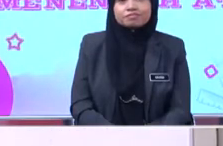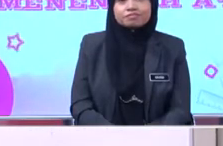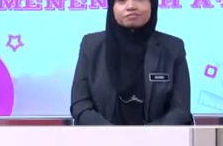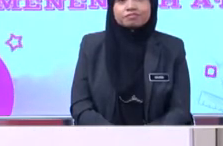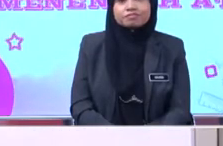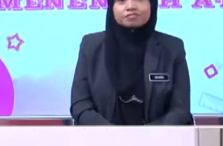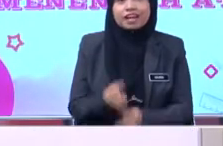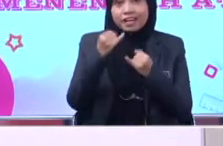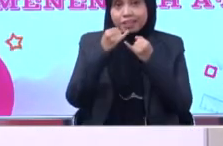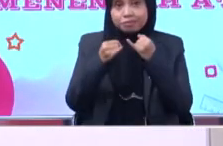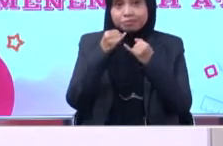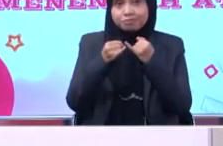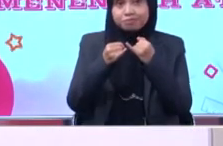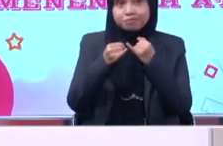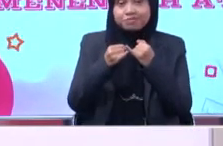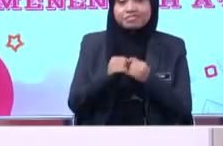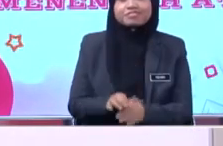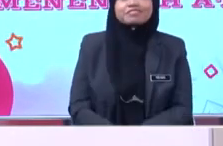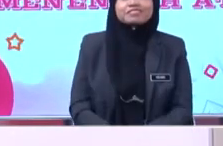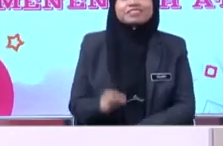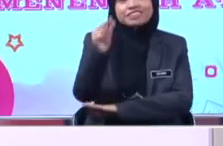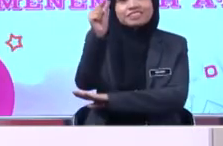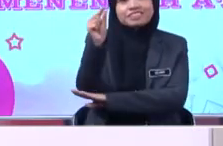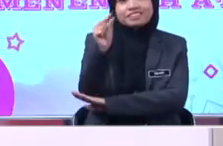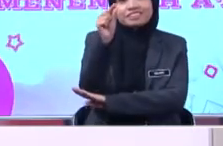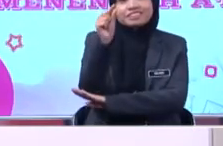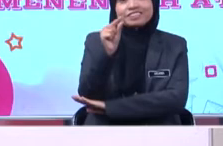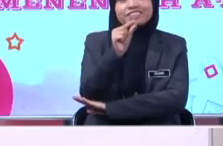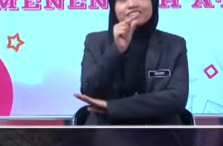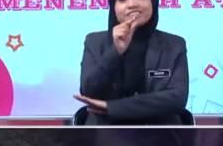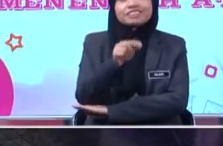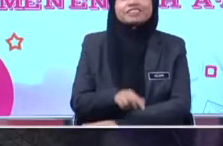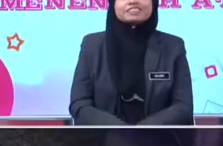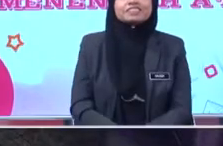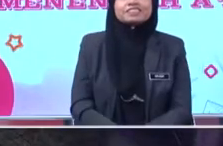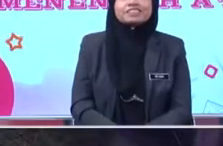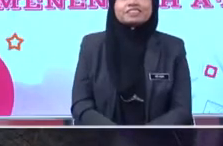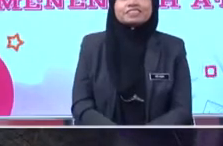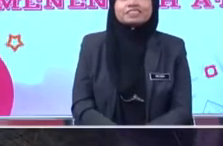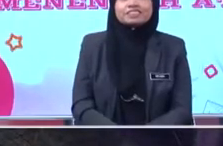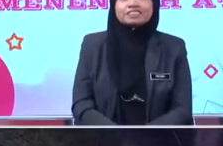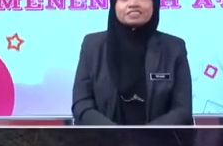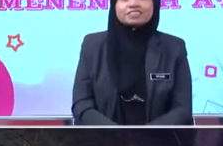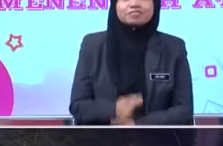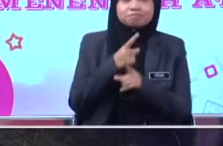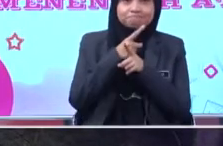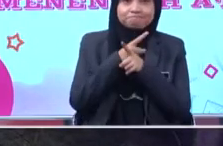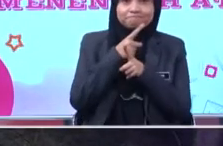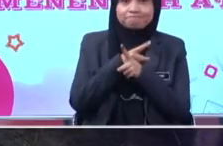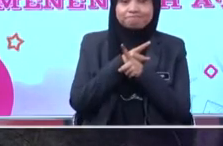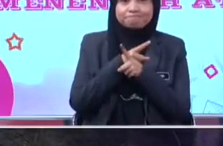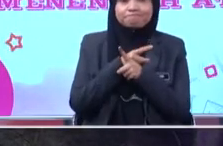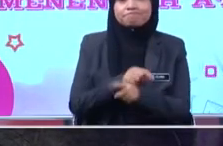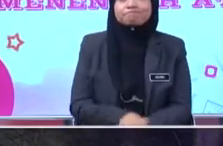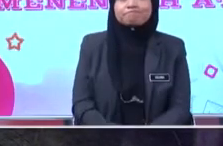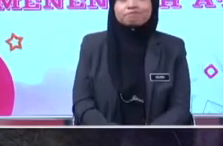terakhir nya Wow Hualai kulli syai'in qodiir utuh tekstur